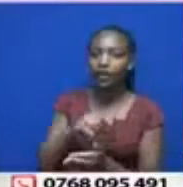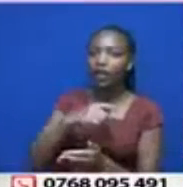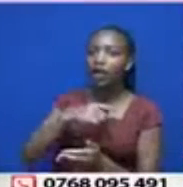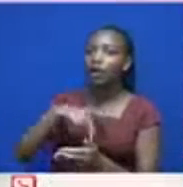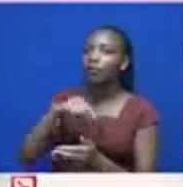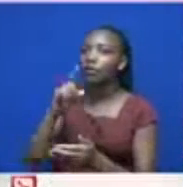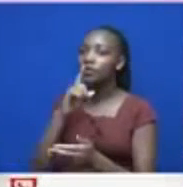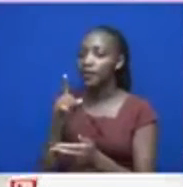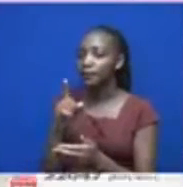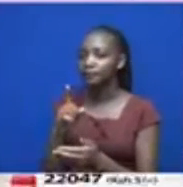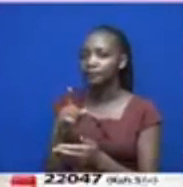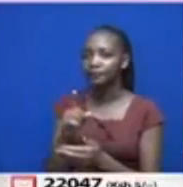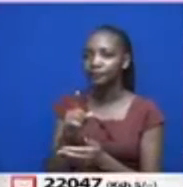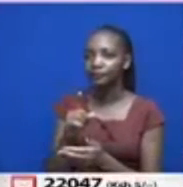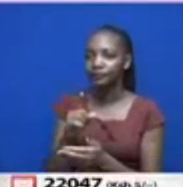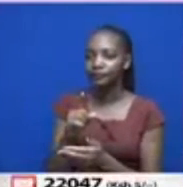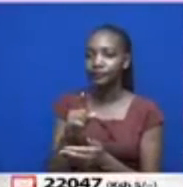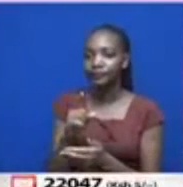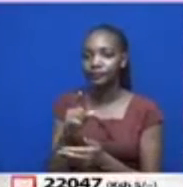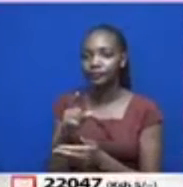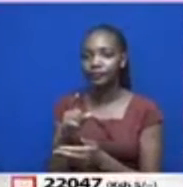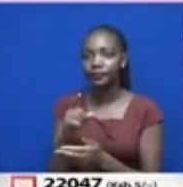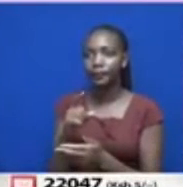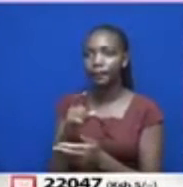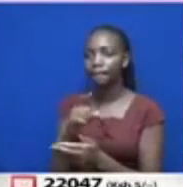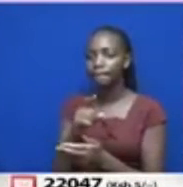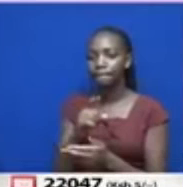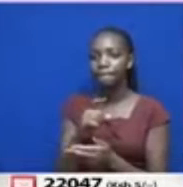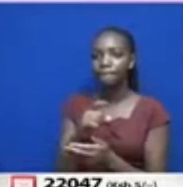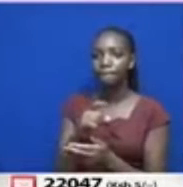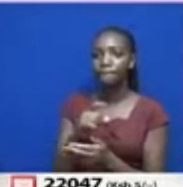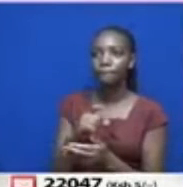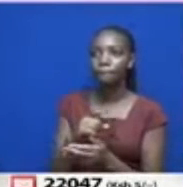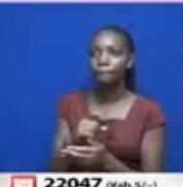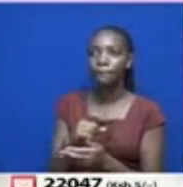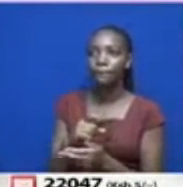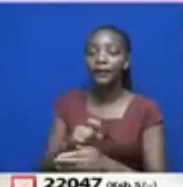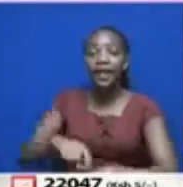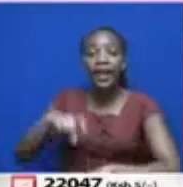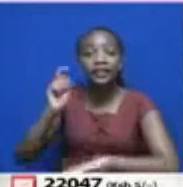just posturing. Wajumbe wanaosema kwamba